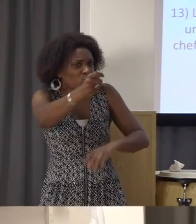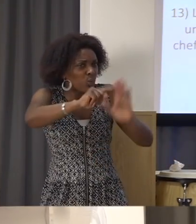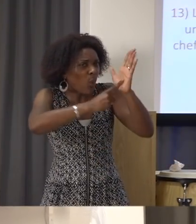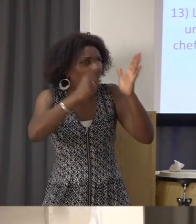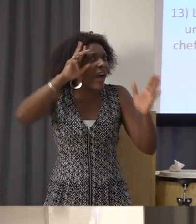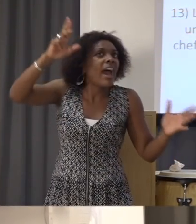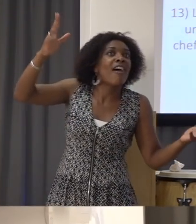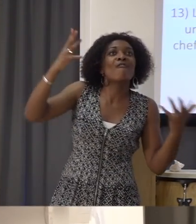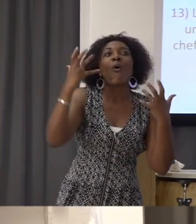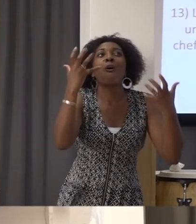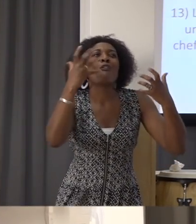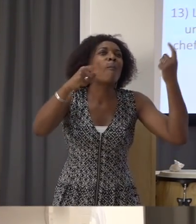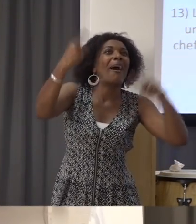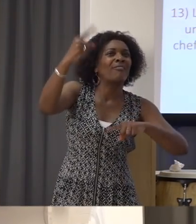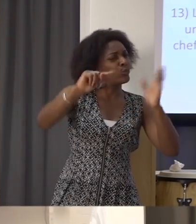Rappelez-vous,